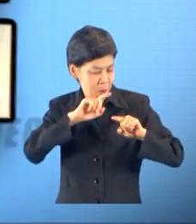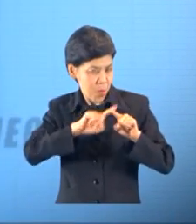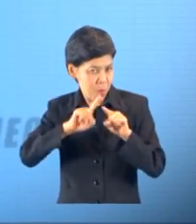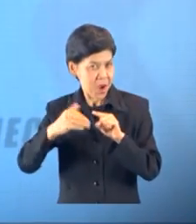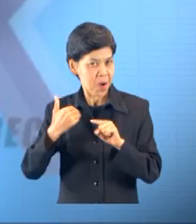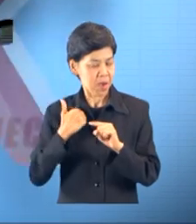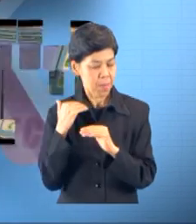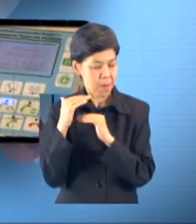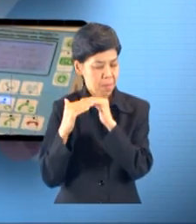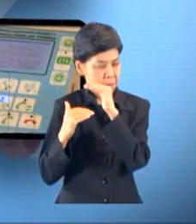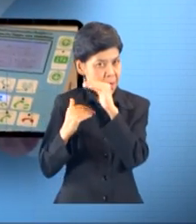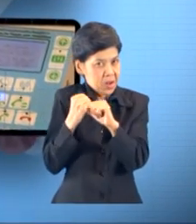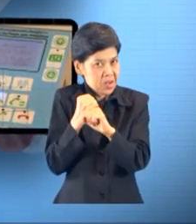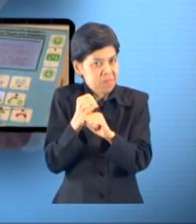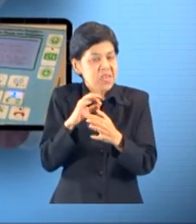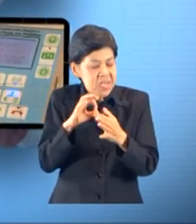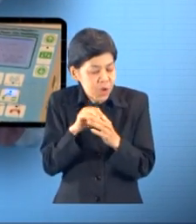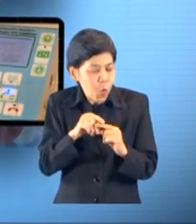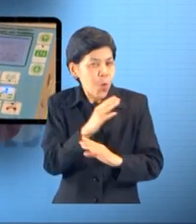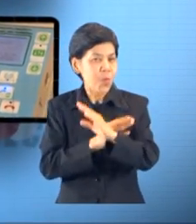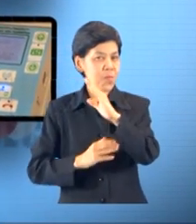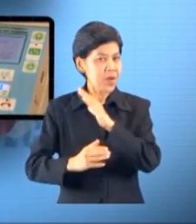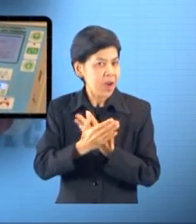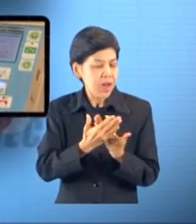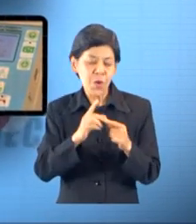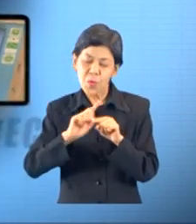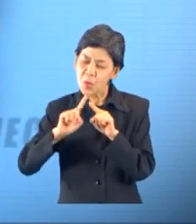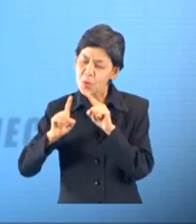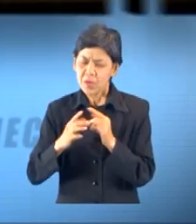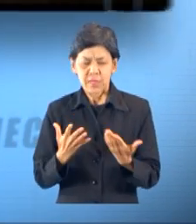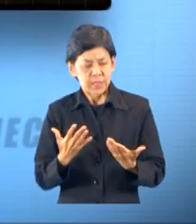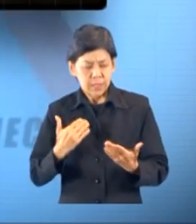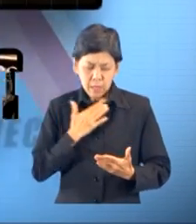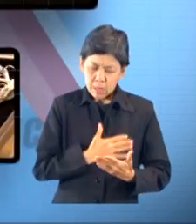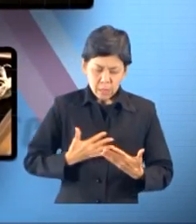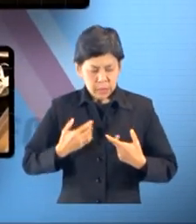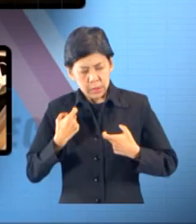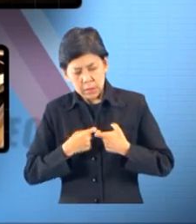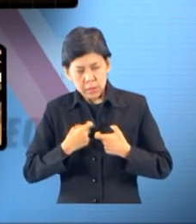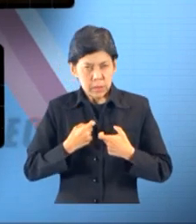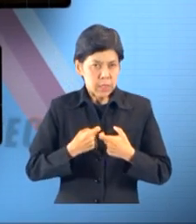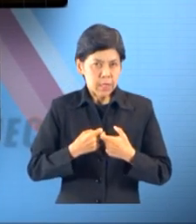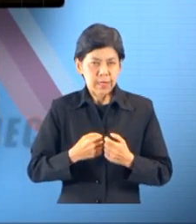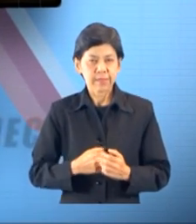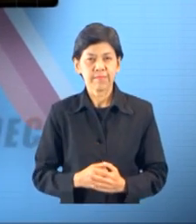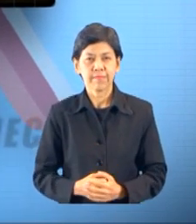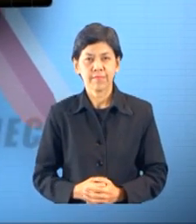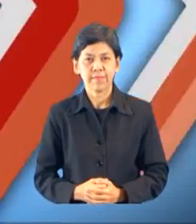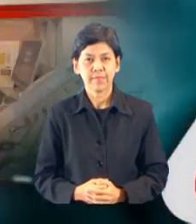ายชิ้นที่พัฒนาขึ้นเพื่ออำนวยความสะดวกให้กับผู้พิการหรือผู้ที่ไม่สามารถดูแลตนเองได